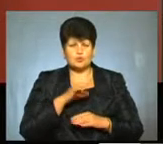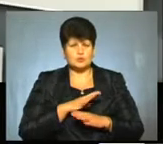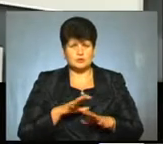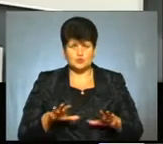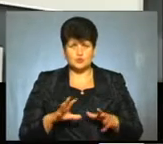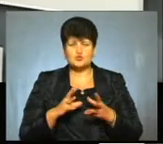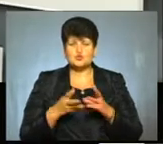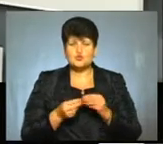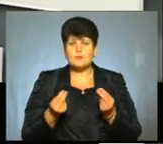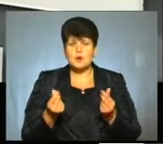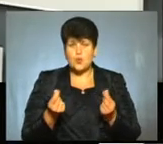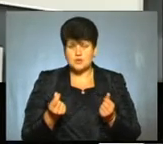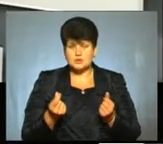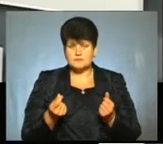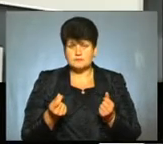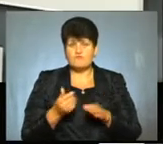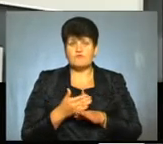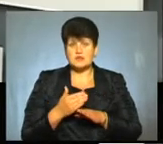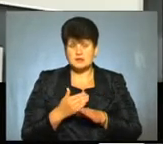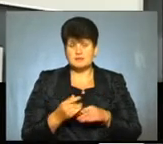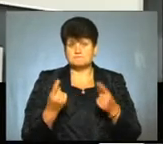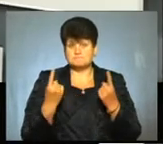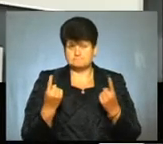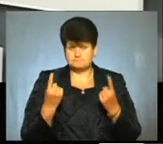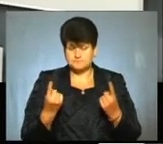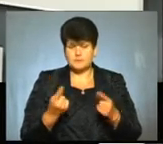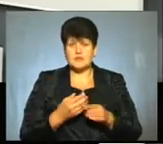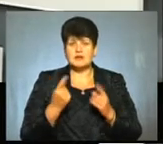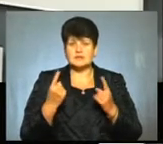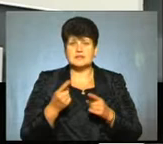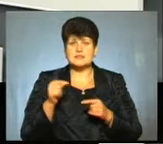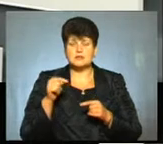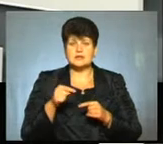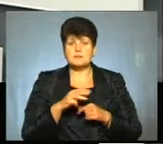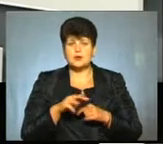було, оскільки сума коштів все ж таки виділяється доволі значна. На великі це